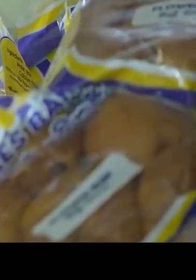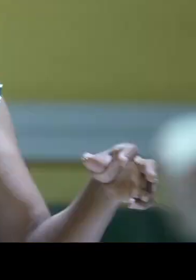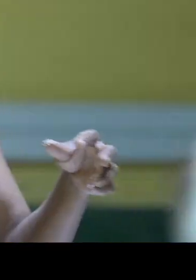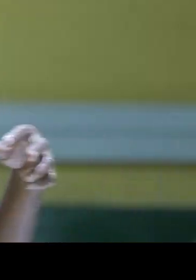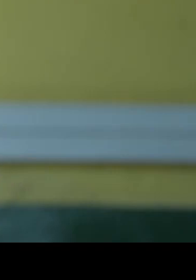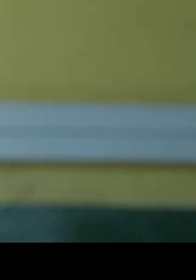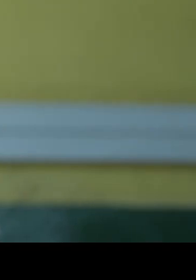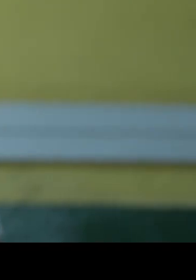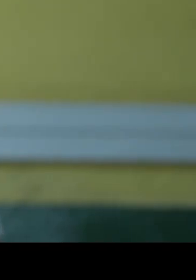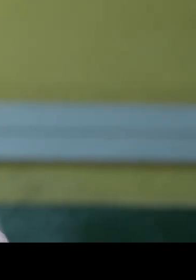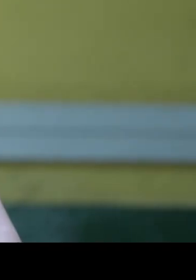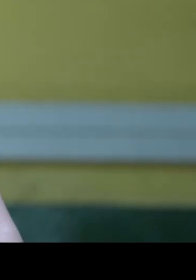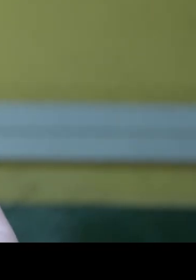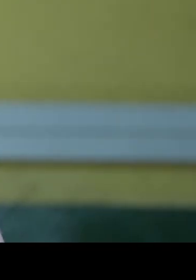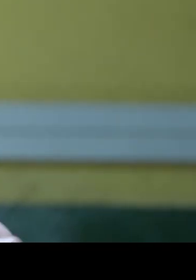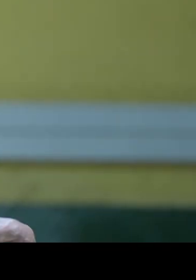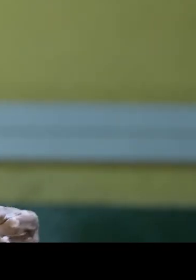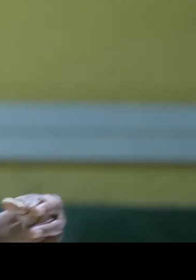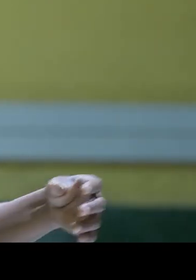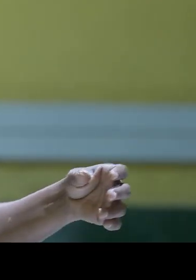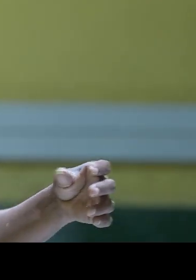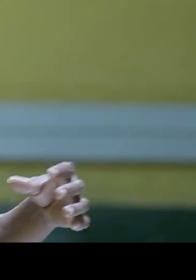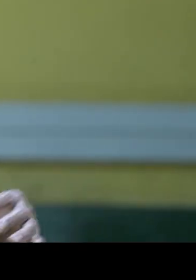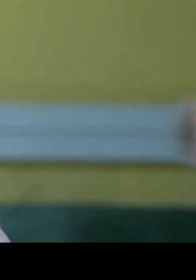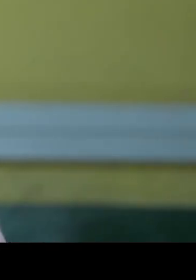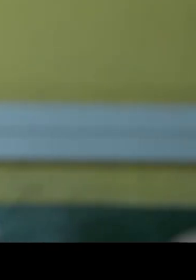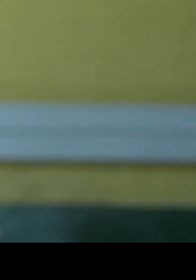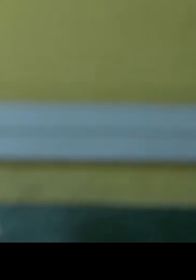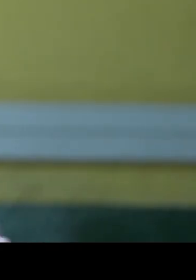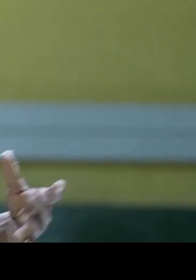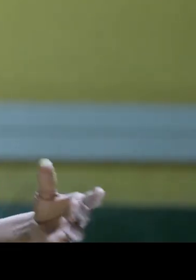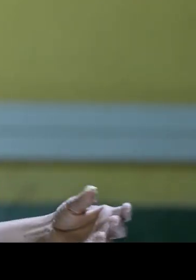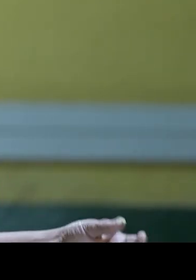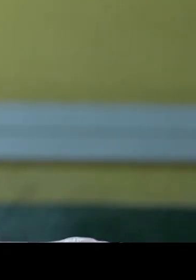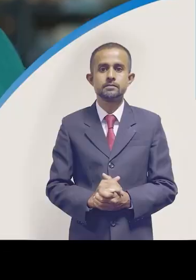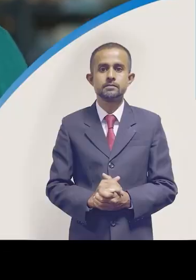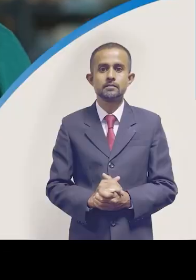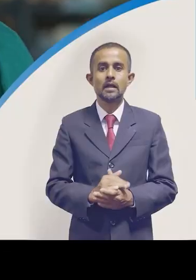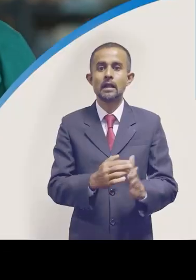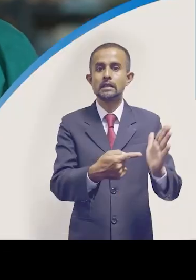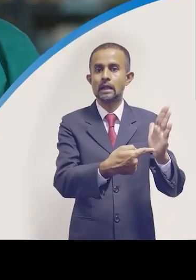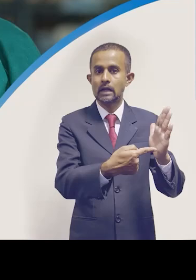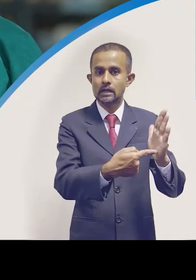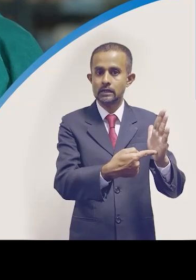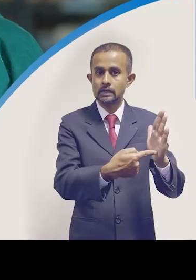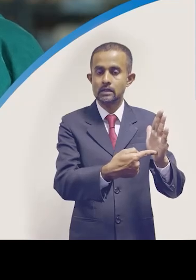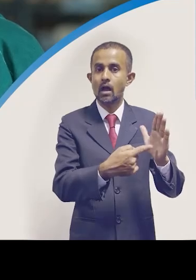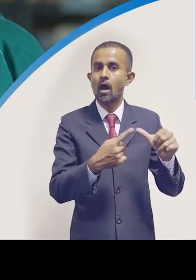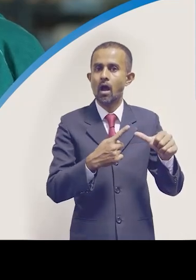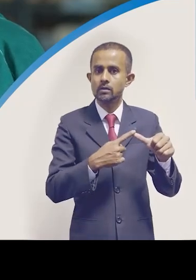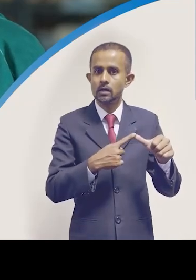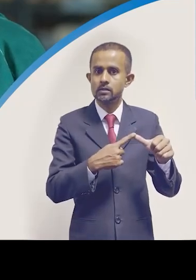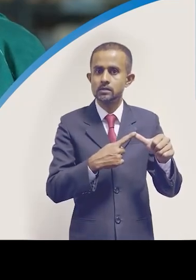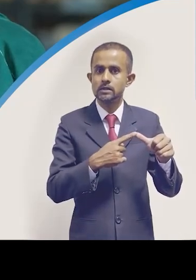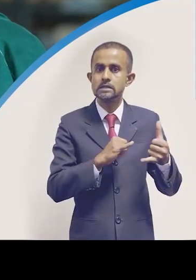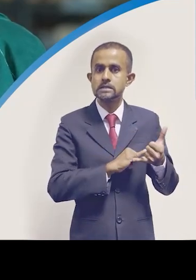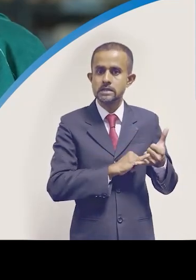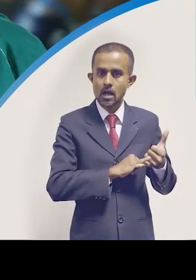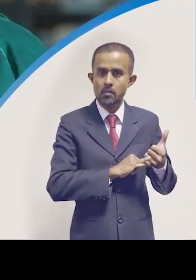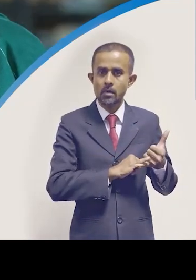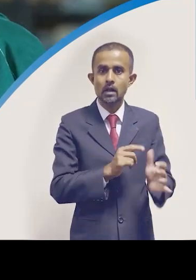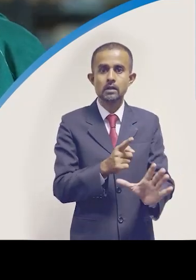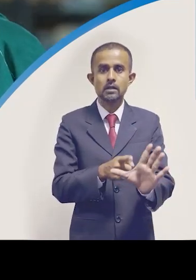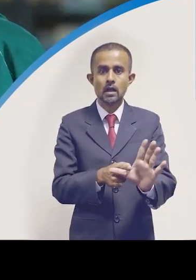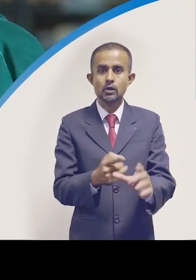සේවකයන් මලු පිරවීමේ හා වැසීමේ නිරත වෙයි. අයිරා නිලන්ති මහත්මිය. තරංග, අජන්ත,